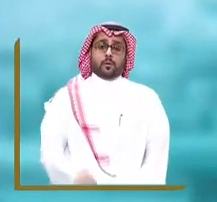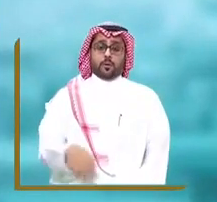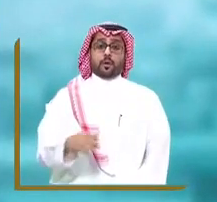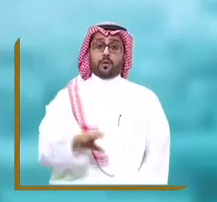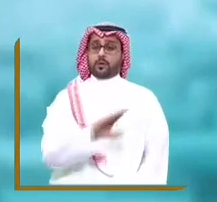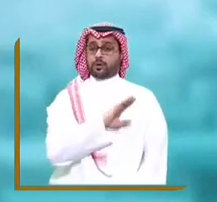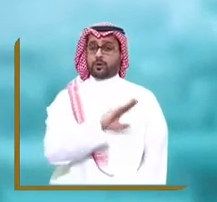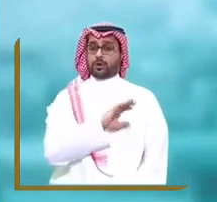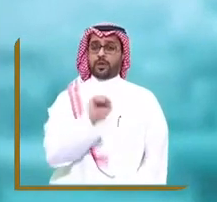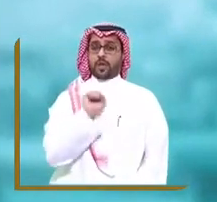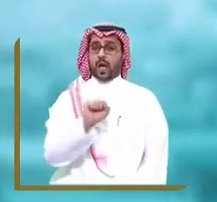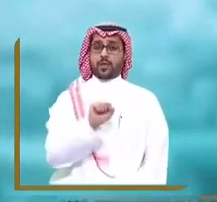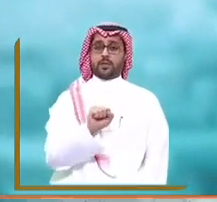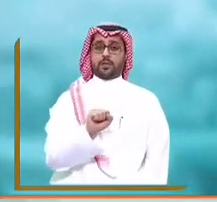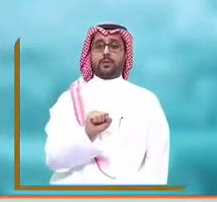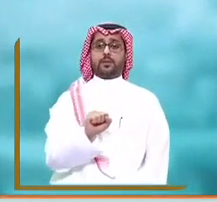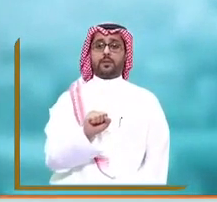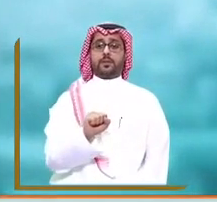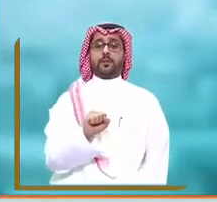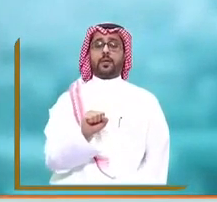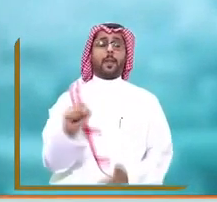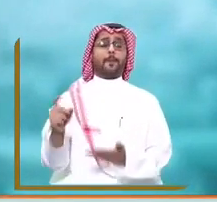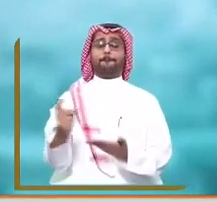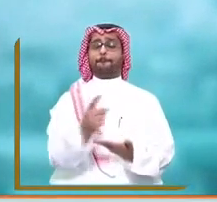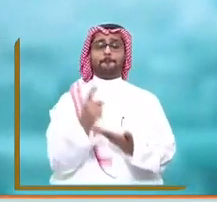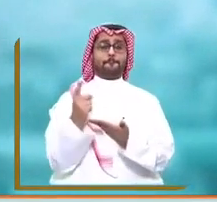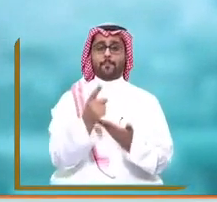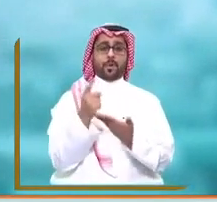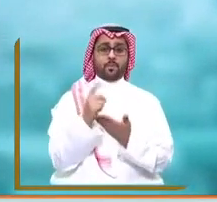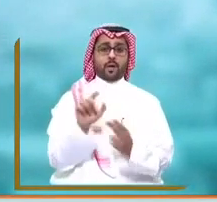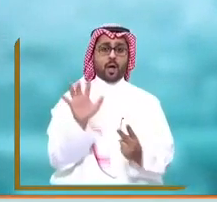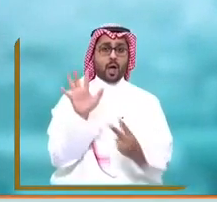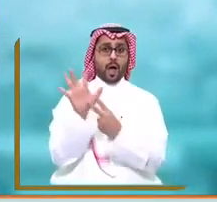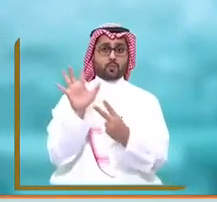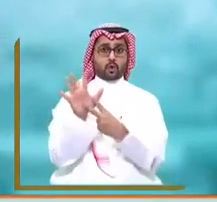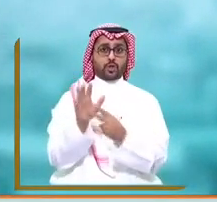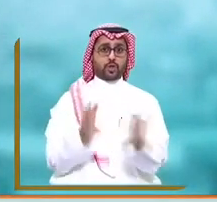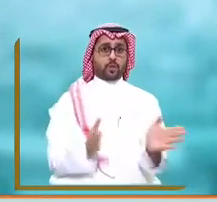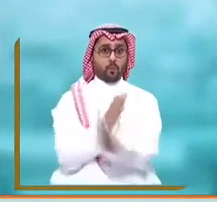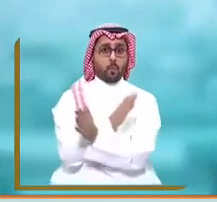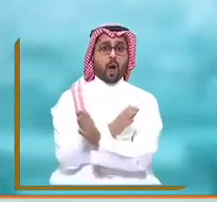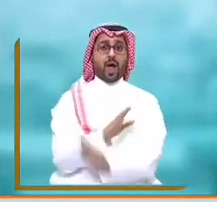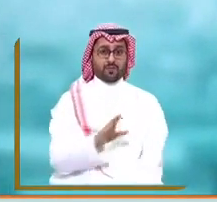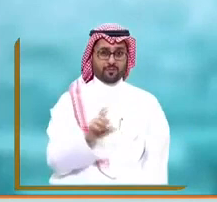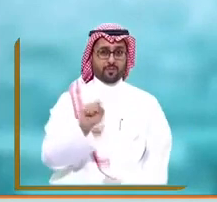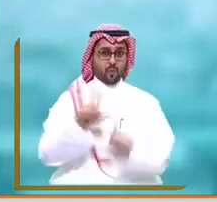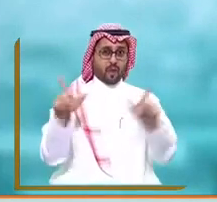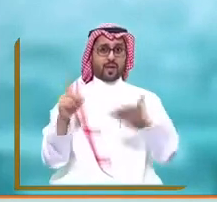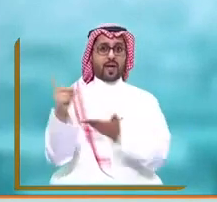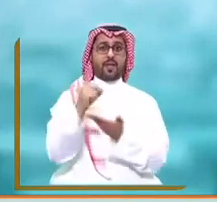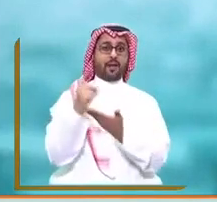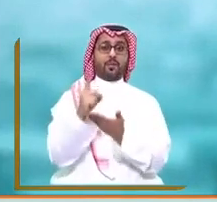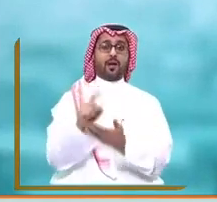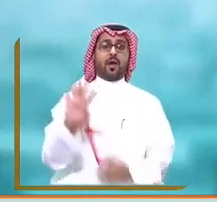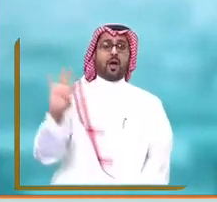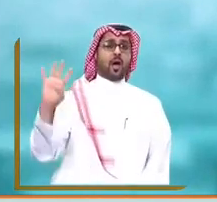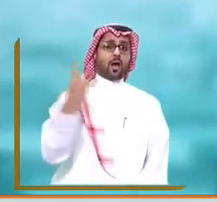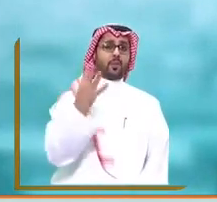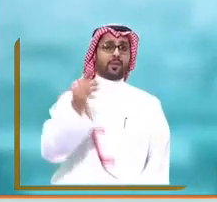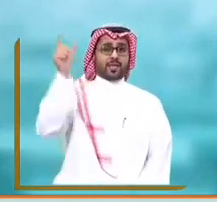أوقفت القوات الخاصة للأمن البيئي 25 مخالفا لنظام البيئة، منهم 14